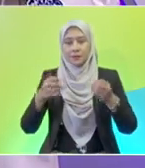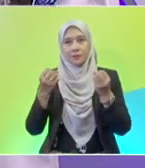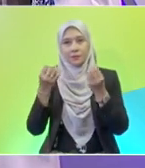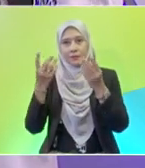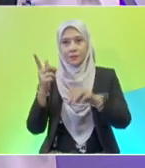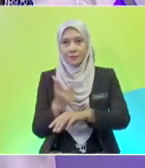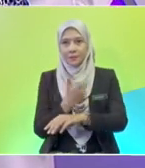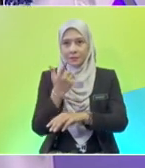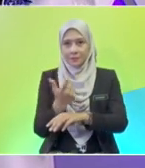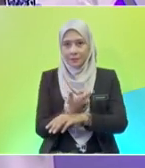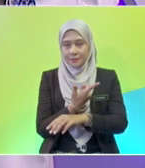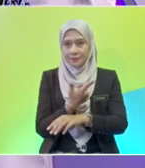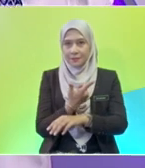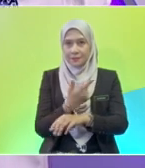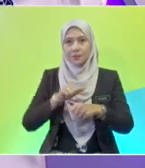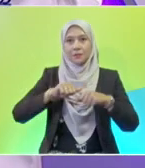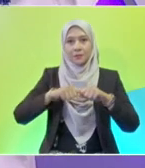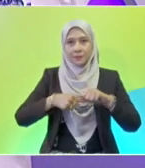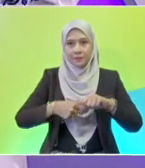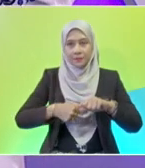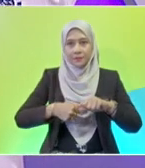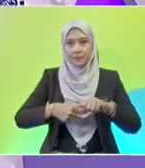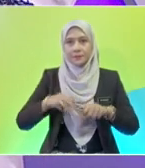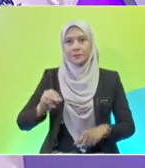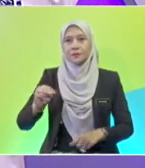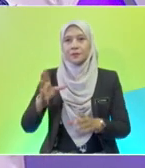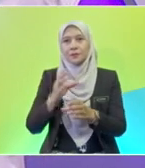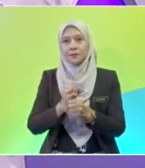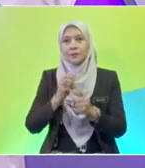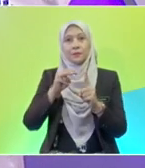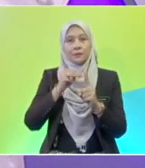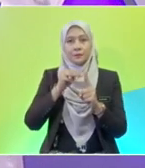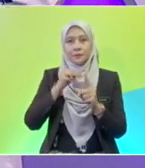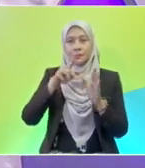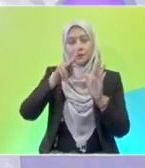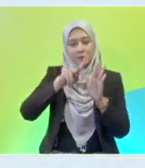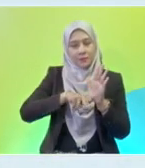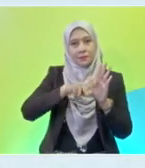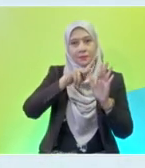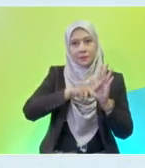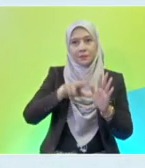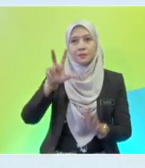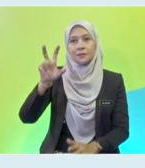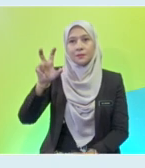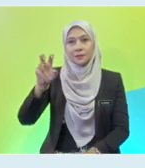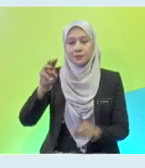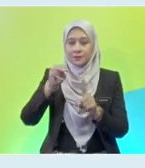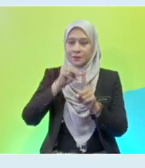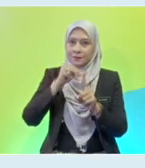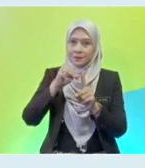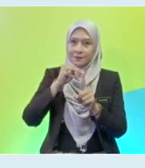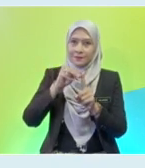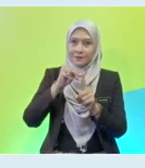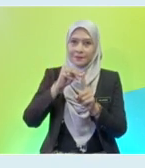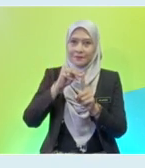agar murid-murid mendapat markah sekurang-kurangnya 30 marka Jadi kalau dapat 40 itu